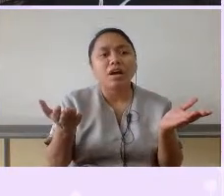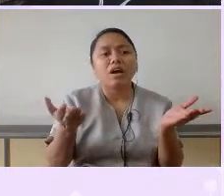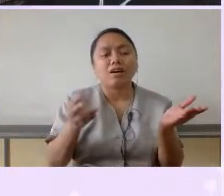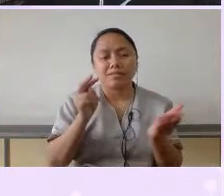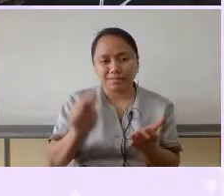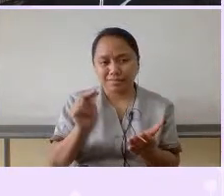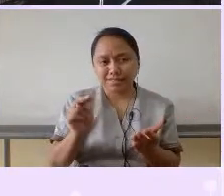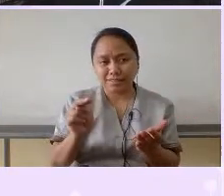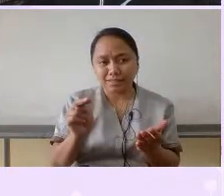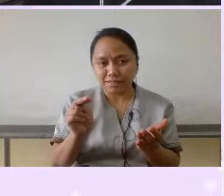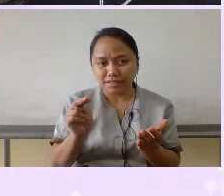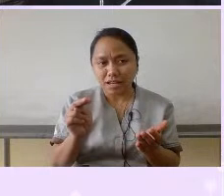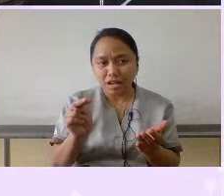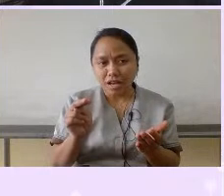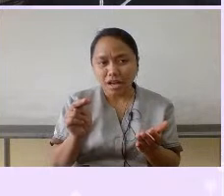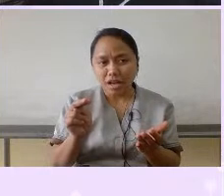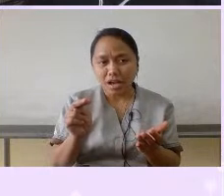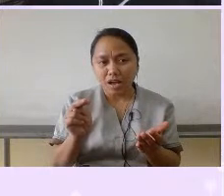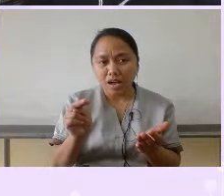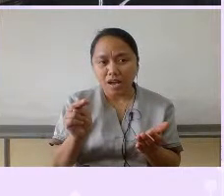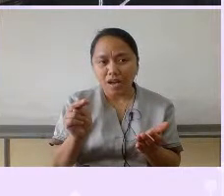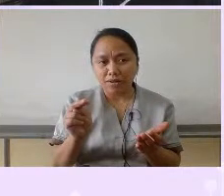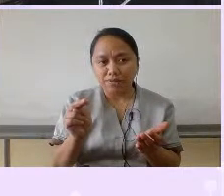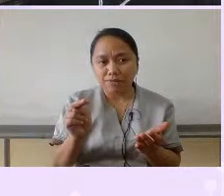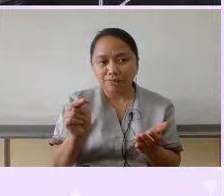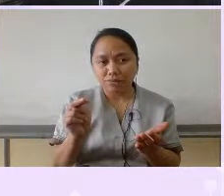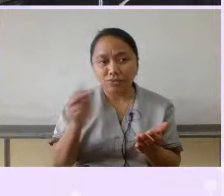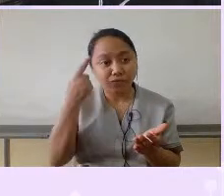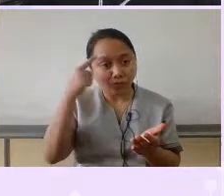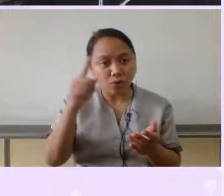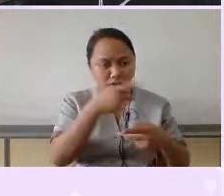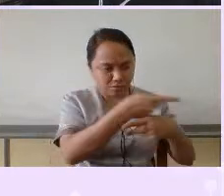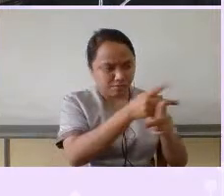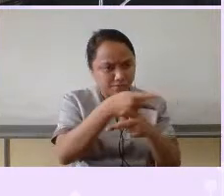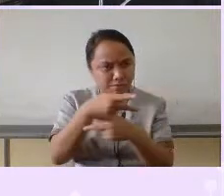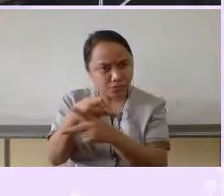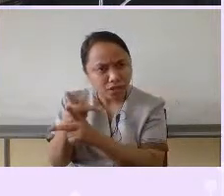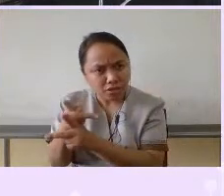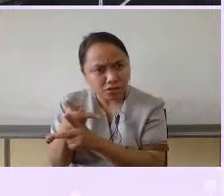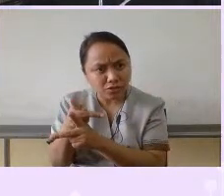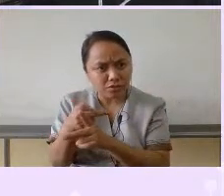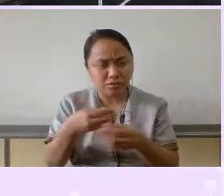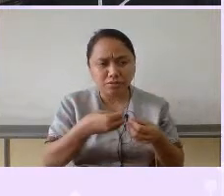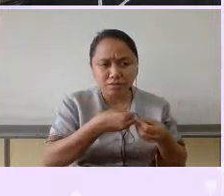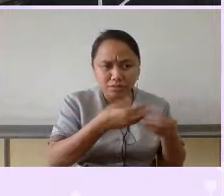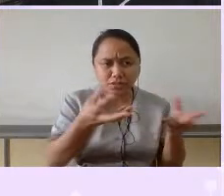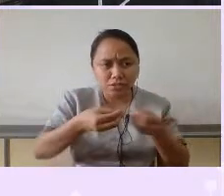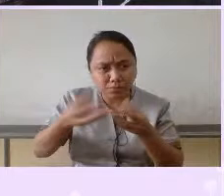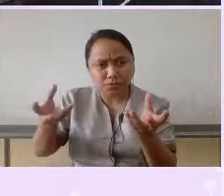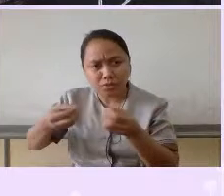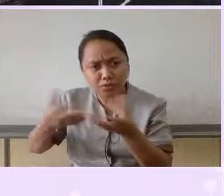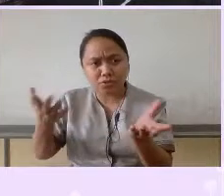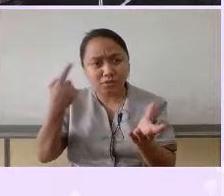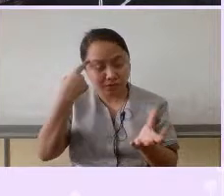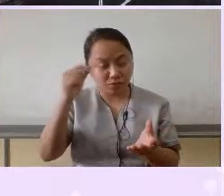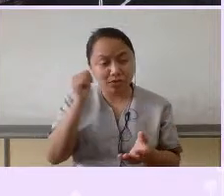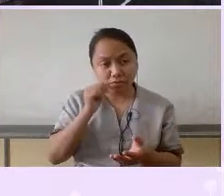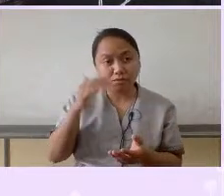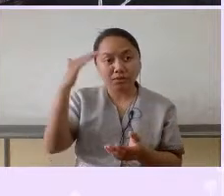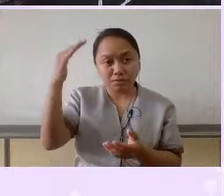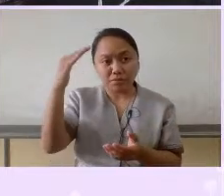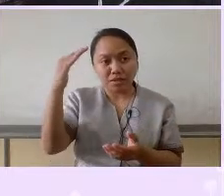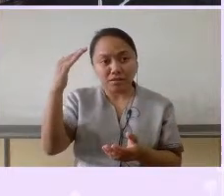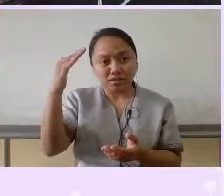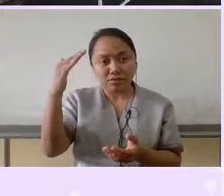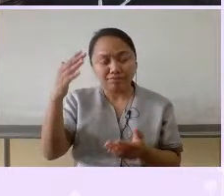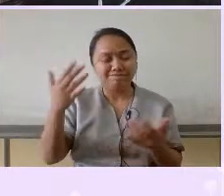kinakailangan para tumaas ang production and income ng ating mga kababaihan sa